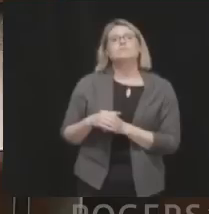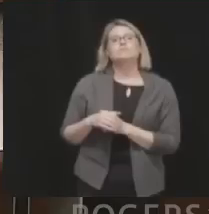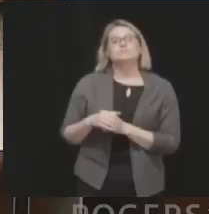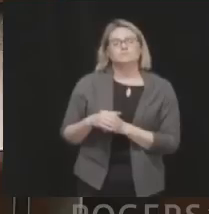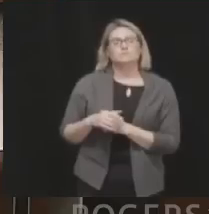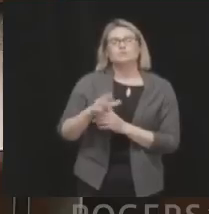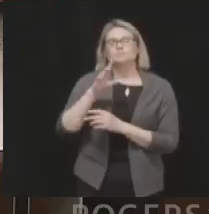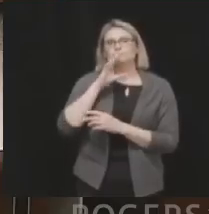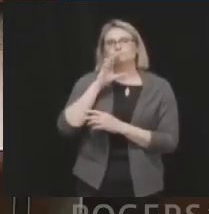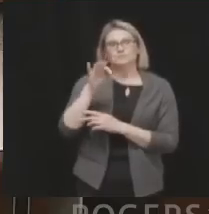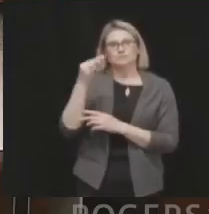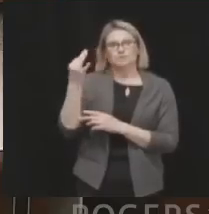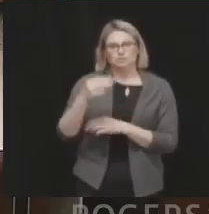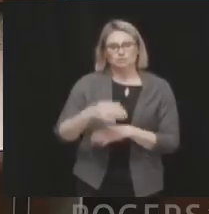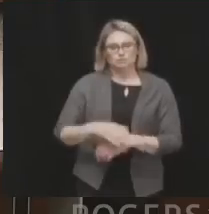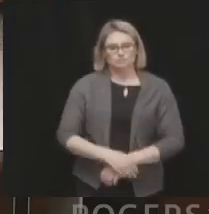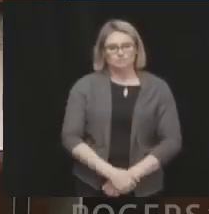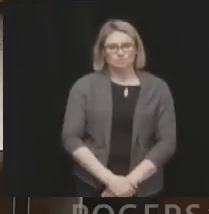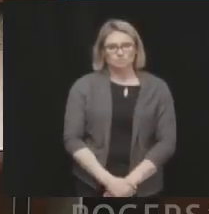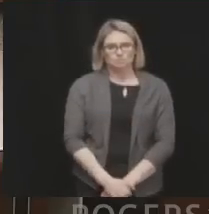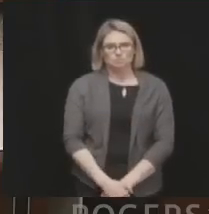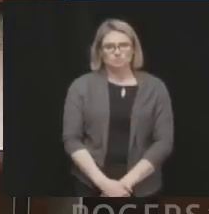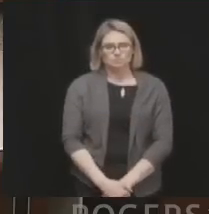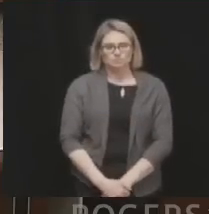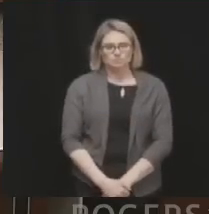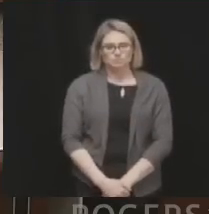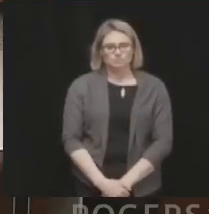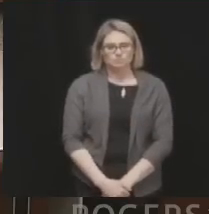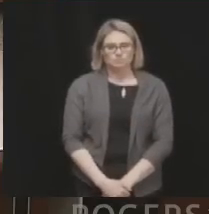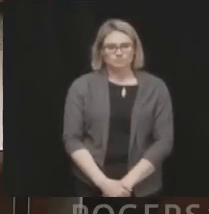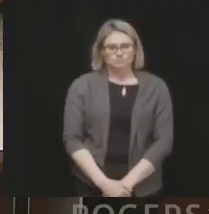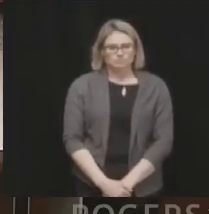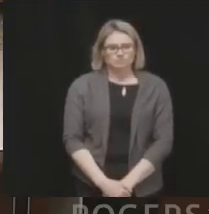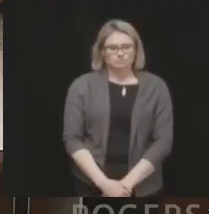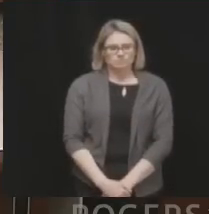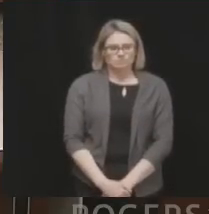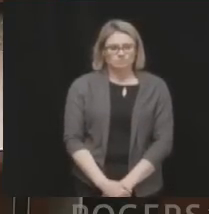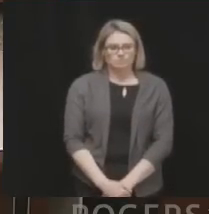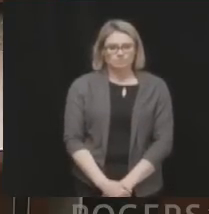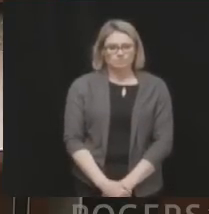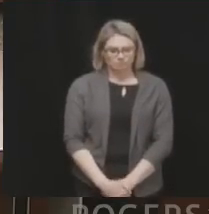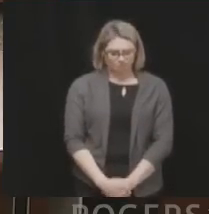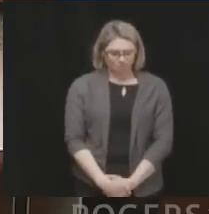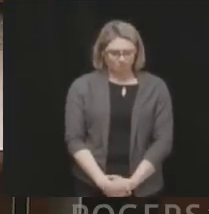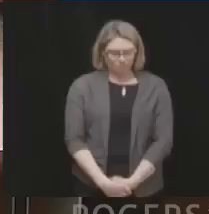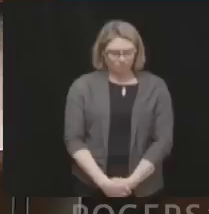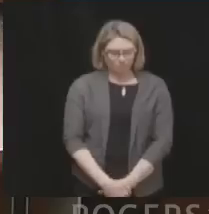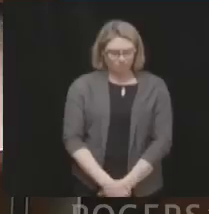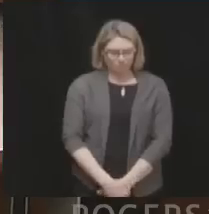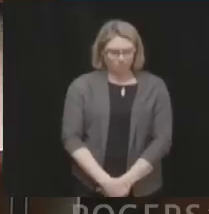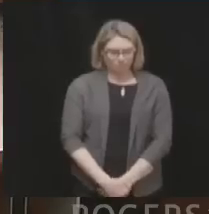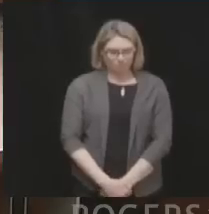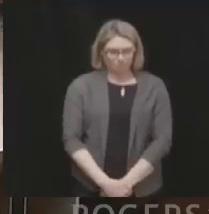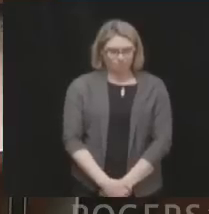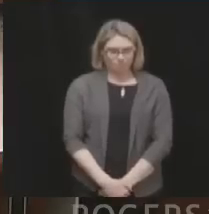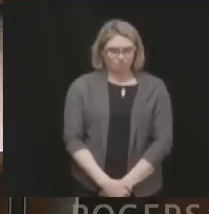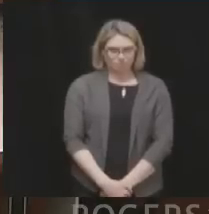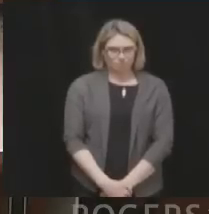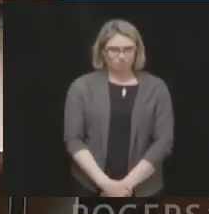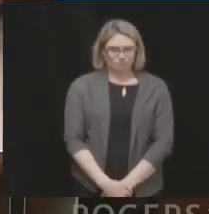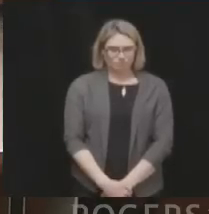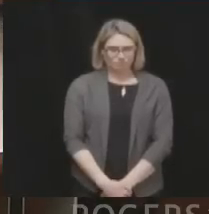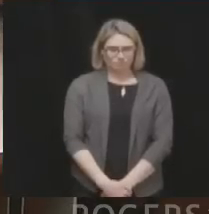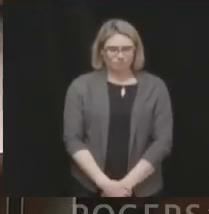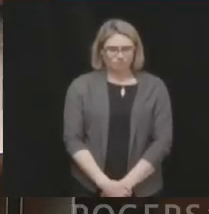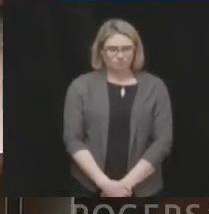les garderies, sachant que certaines entreprises vont reprendre lentement leurs activités et qu'il va y avoir